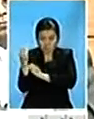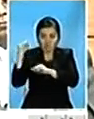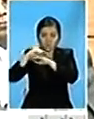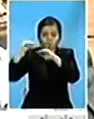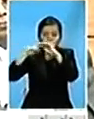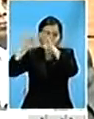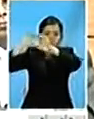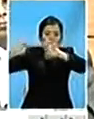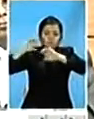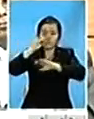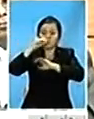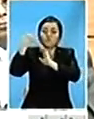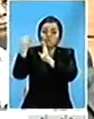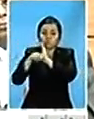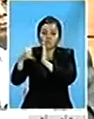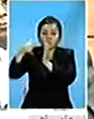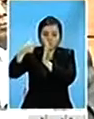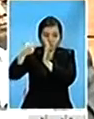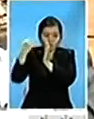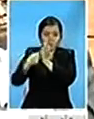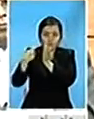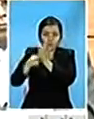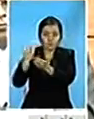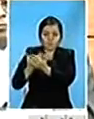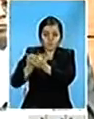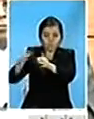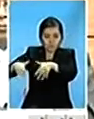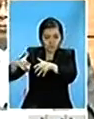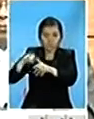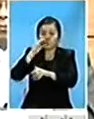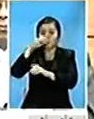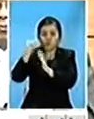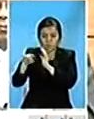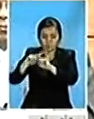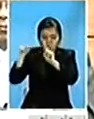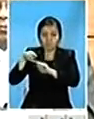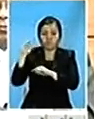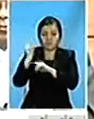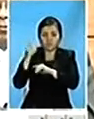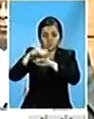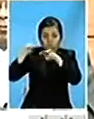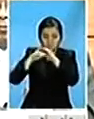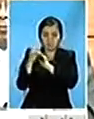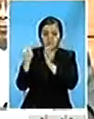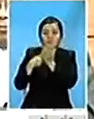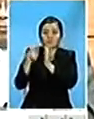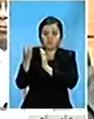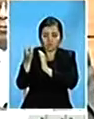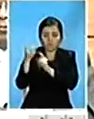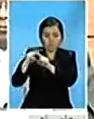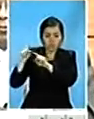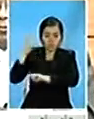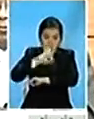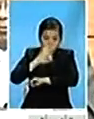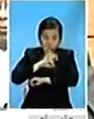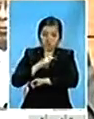ฐบาลที่แล้วผิดนะครับเป็นการประกันรายได้แต่ท่านจะเรียกว่าการประกันราคาข้าวทุกฝ่ายที่เกี่ยวข้องพอใจหมดอันนี้หม